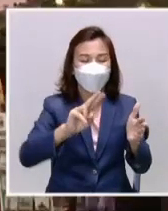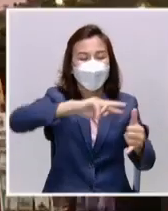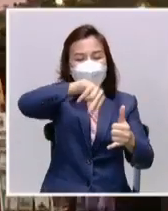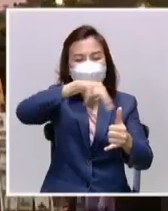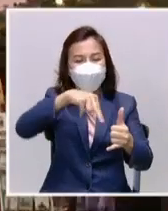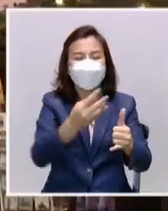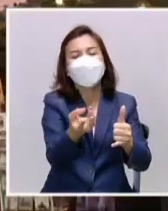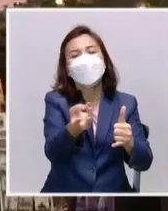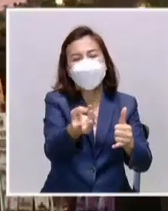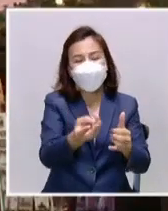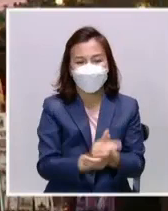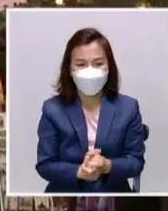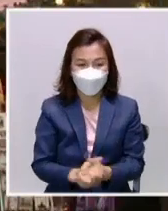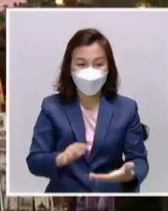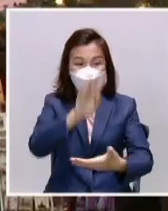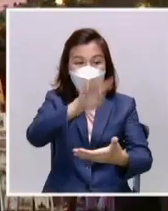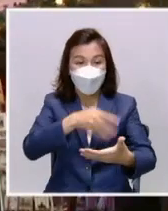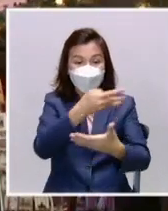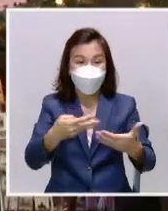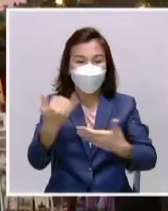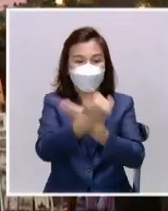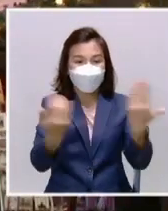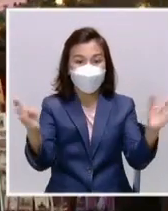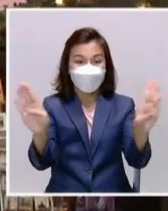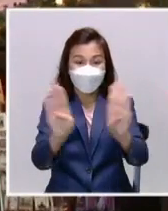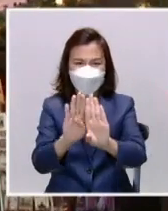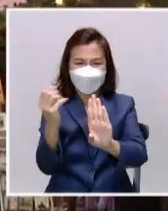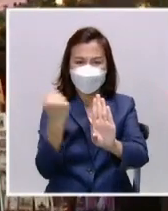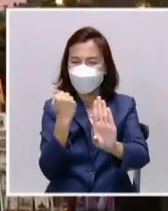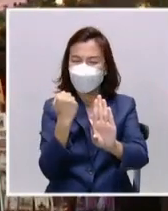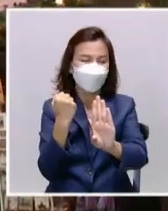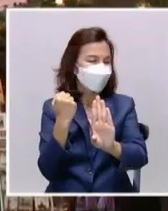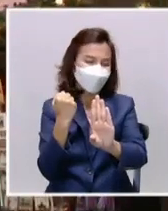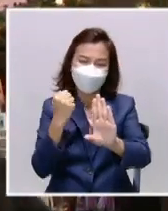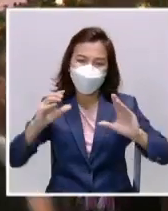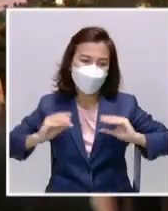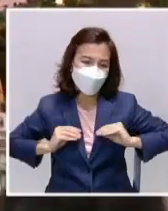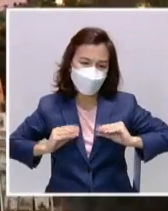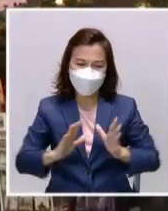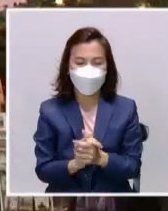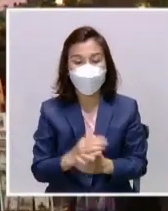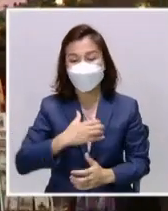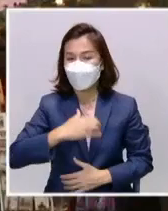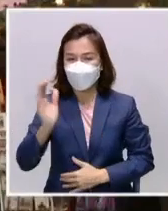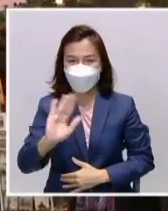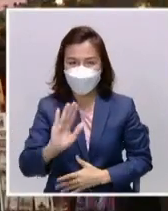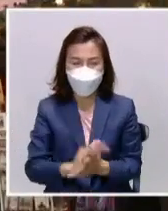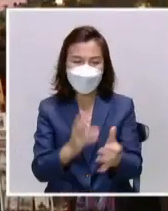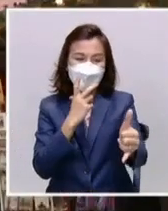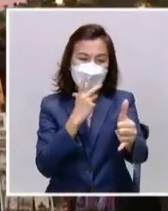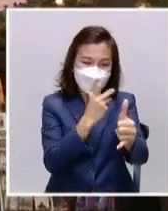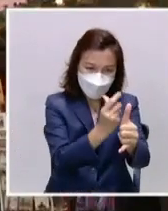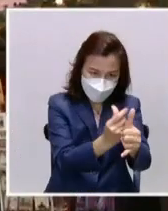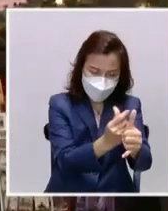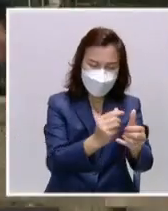จนสารต่อต้านการใช้มาตรการล็อคดาวที่เข้มงวดในประเทศค่ะวางเดิมพันว่าการฉีดวัคซีนเข็มกระตุ้นการ